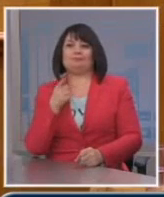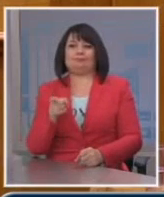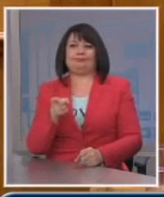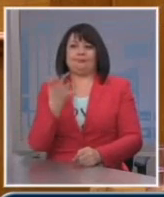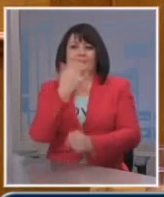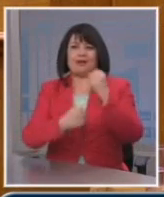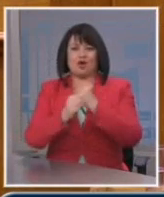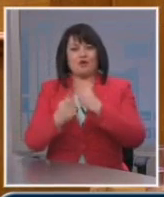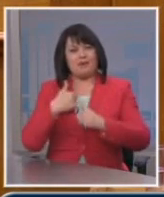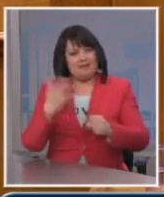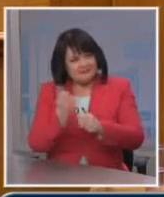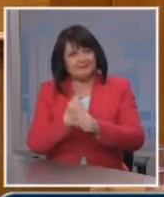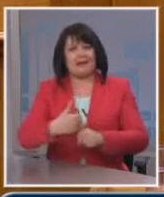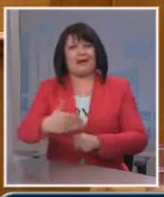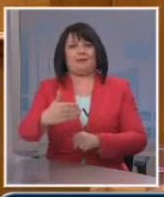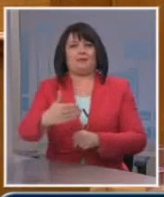προηγούμενα χρόνια.